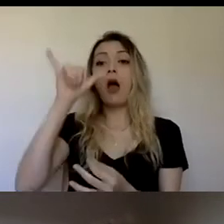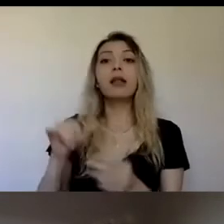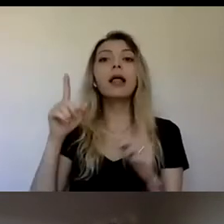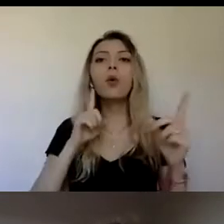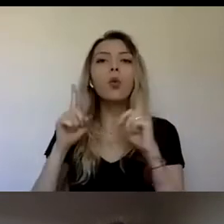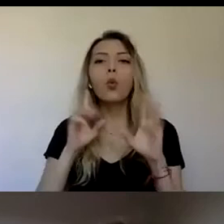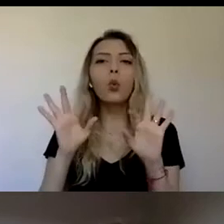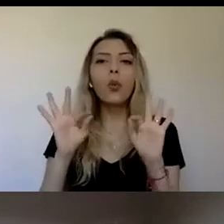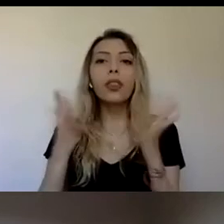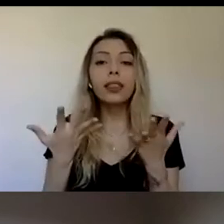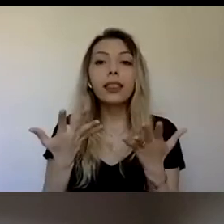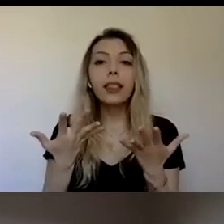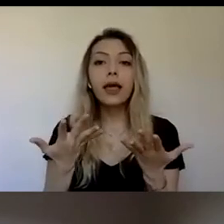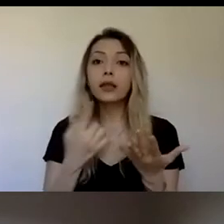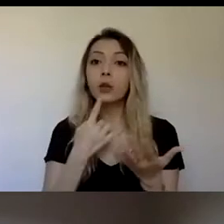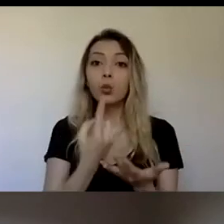yasal